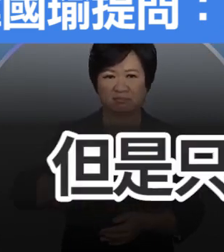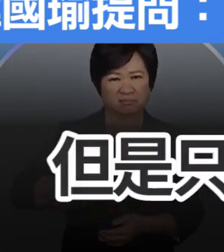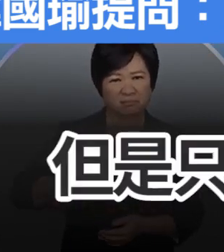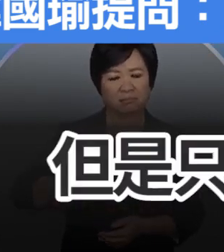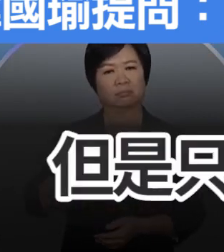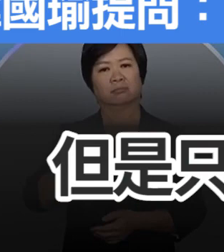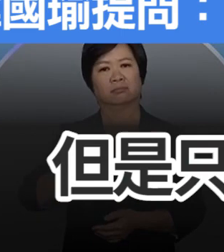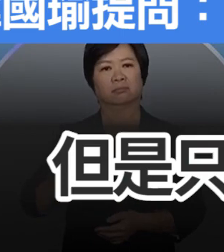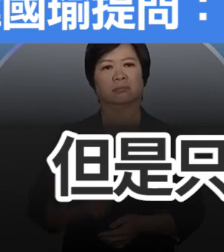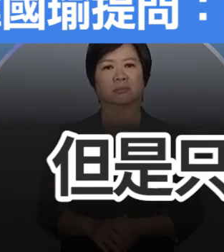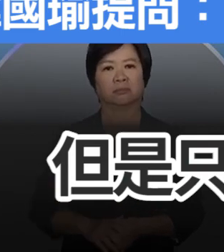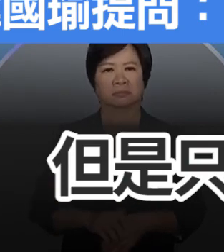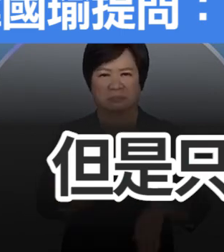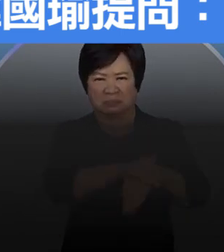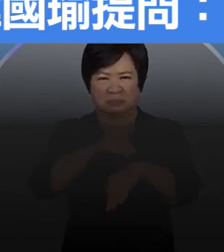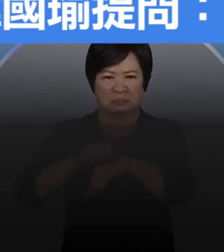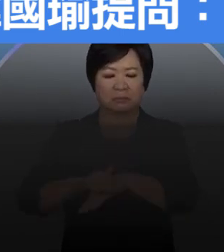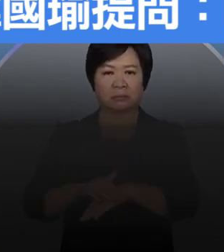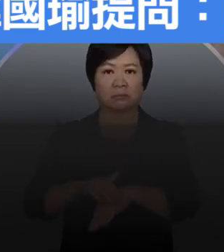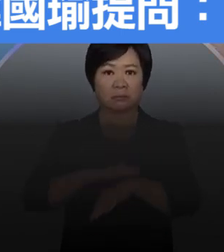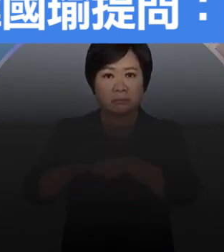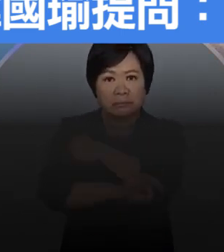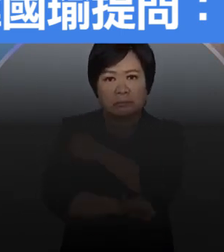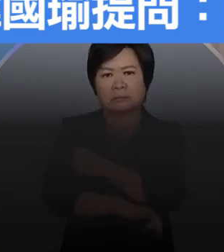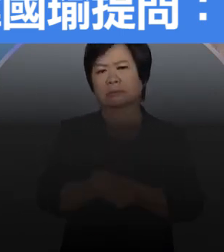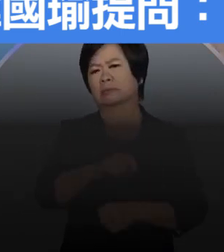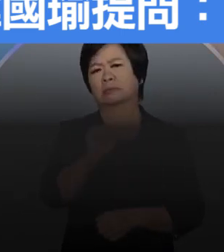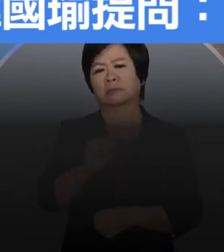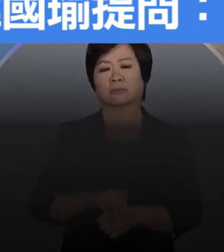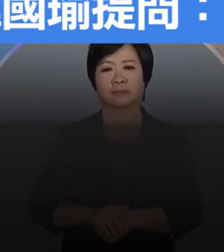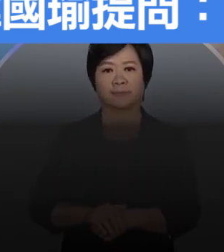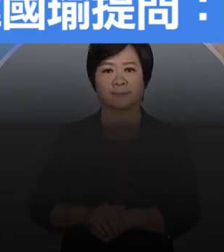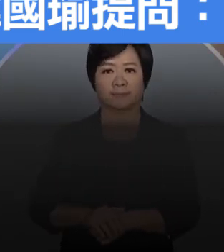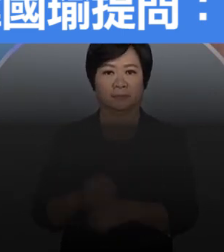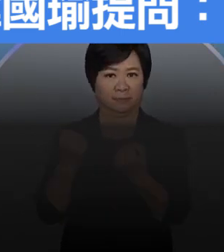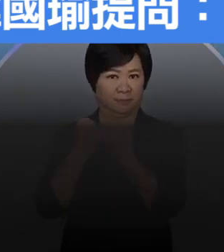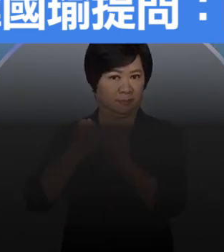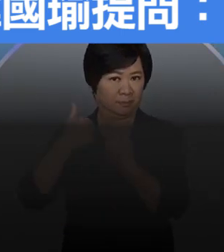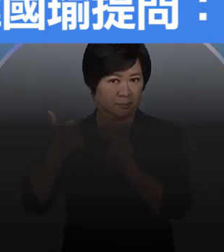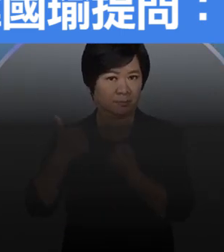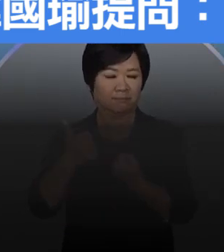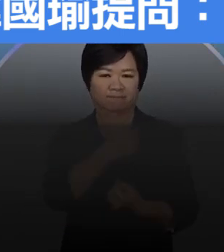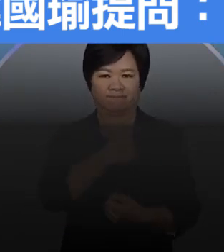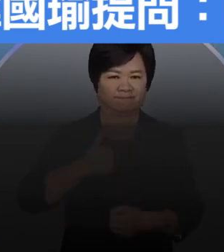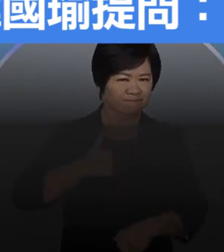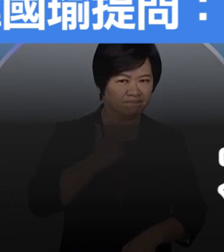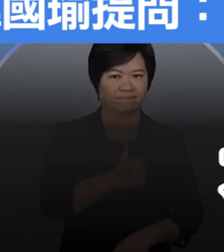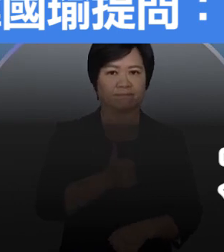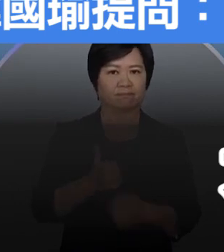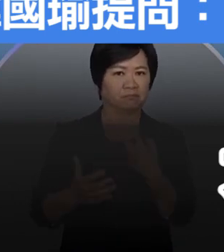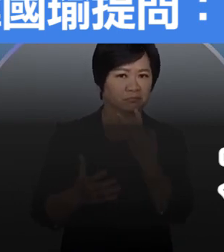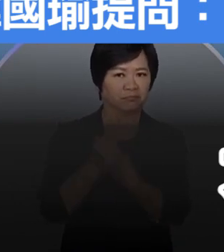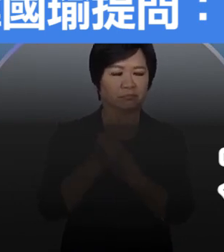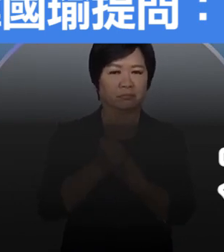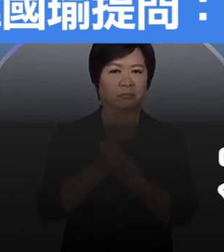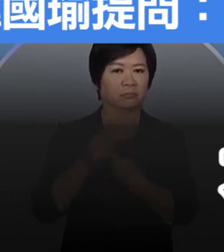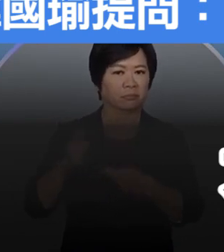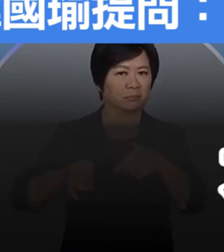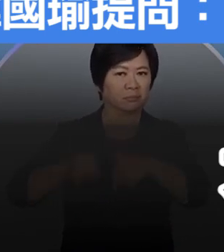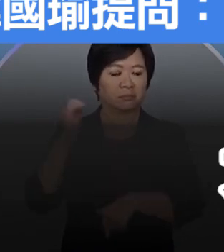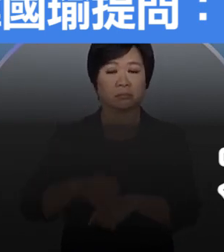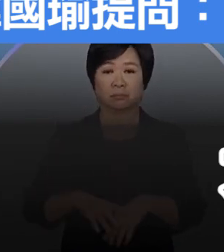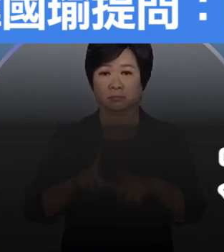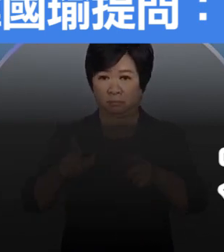A 这个也不行。所以廉能的基本的价值，大道之行